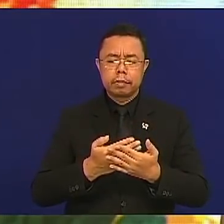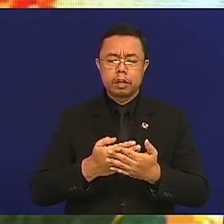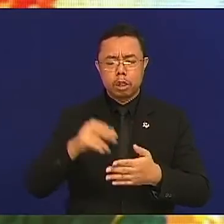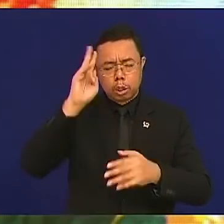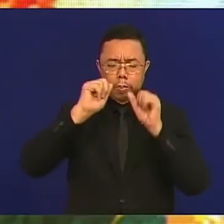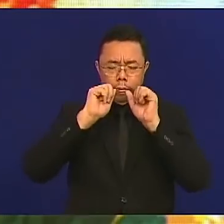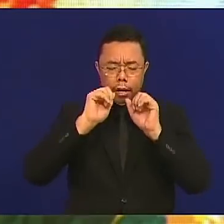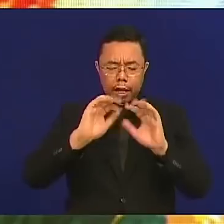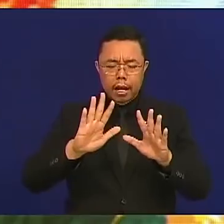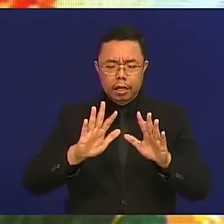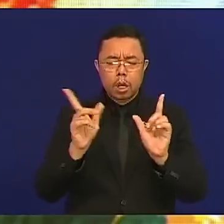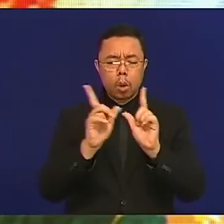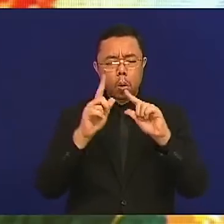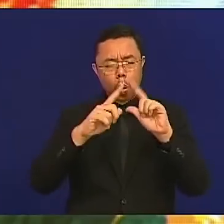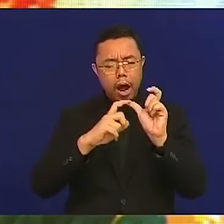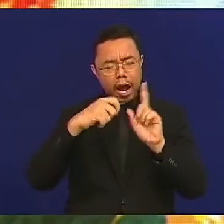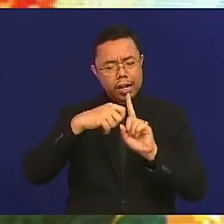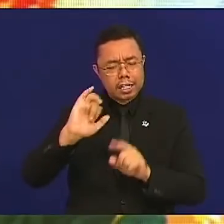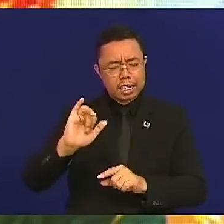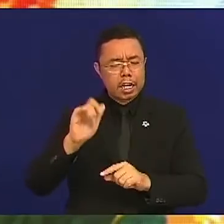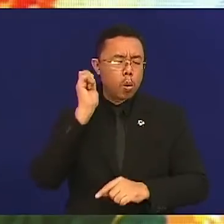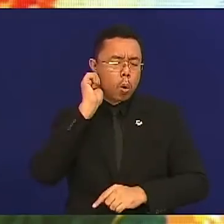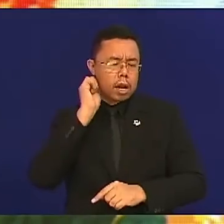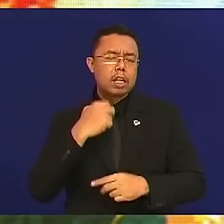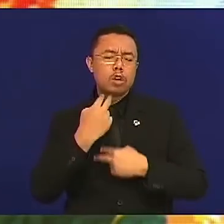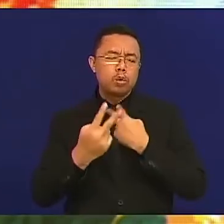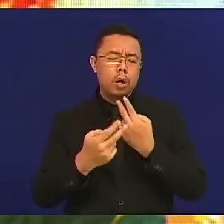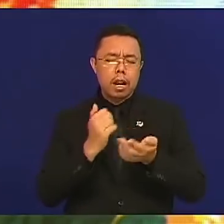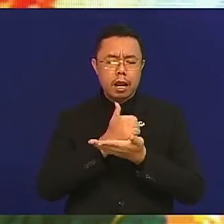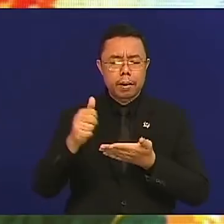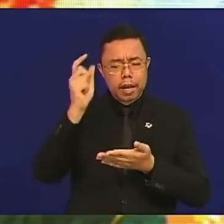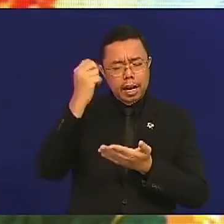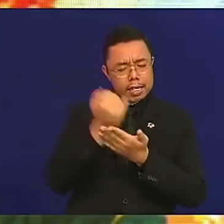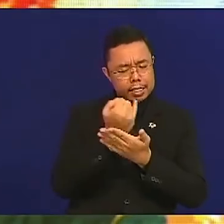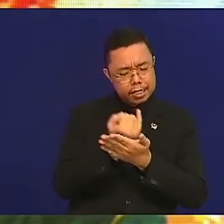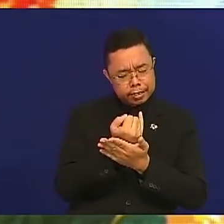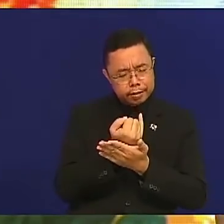Tuhan memberkati Waski, wanita suara kebenaran Injil.